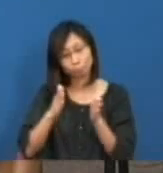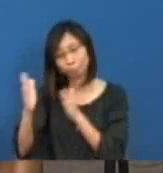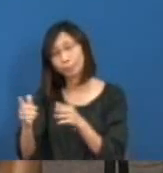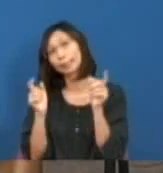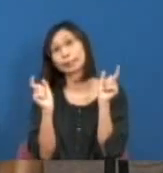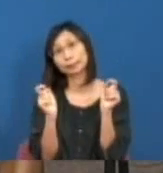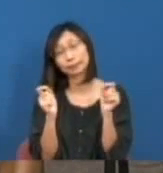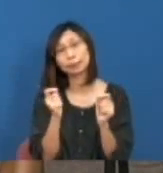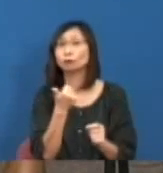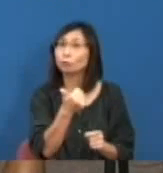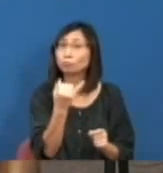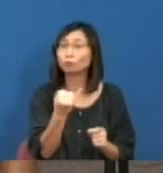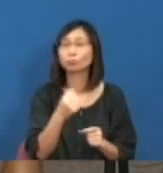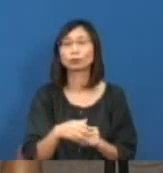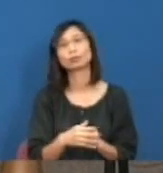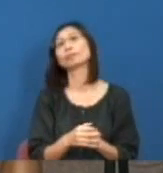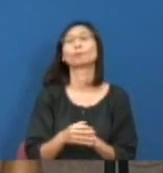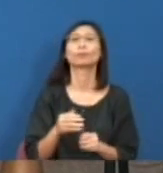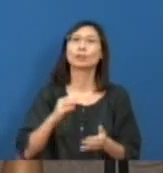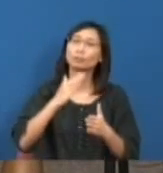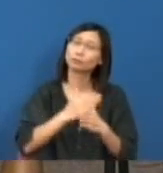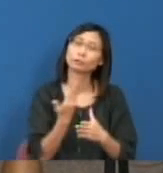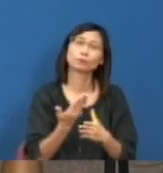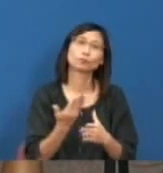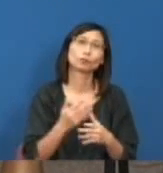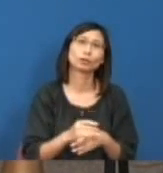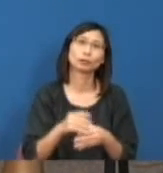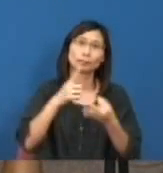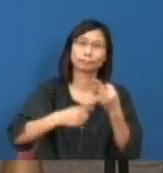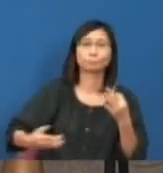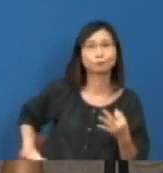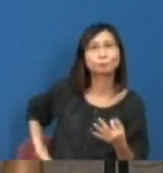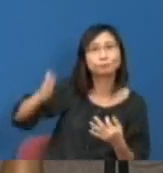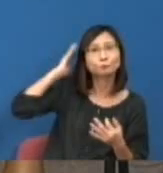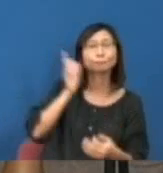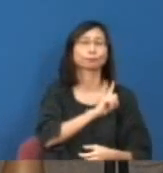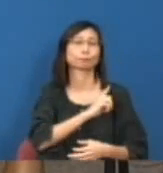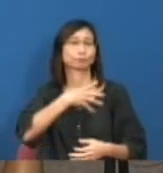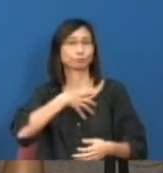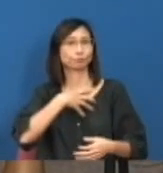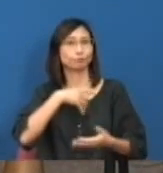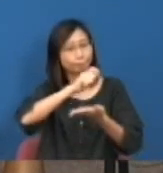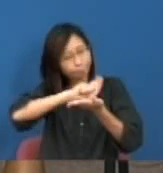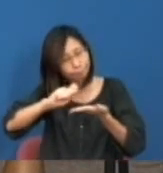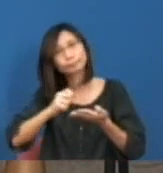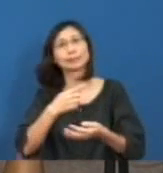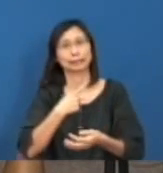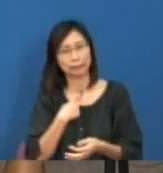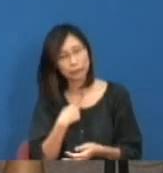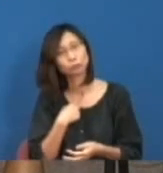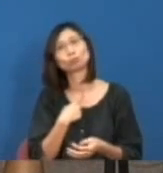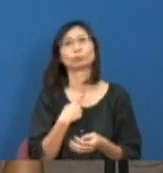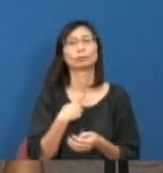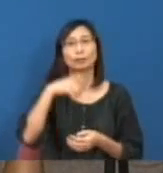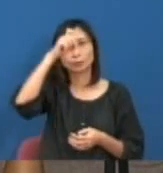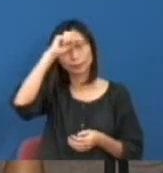竟係唔係咧咁樣。 咁但係個問題就係因為呢本嘢就係阿司徒自己覺得。都要寫翻啲人，即係都要回